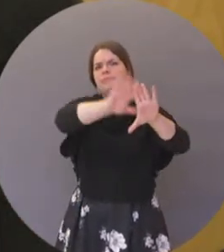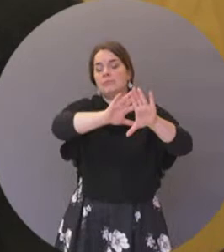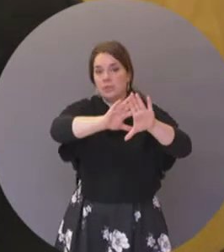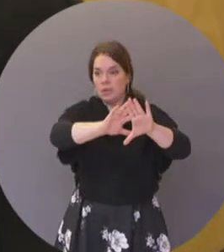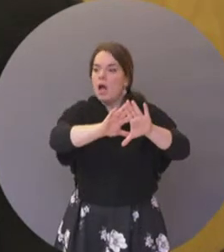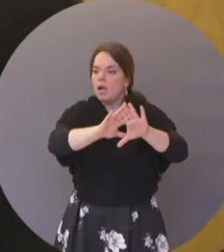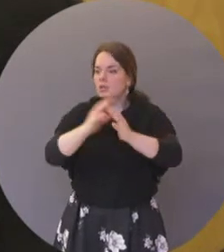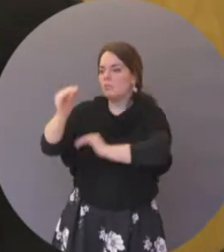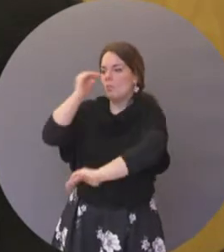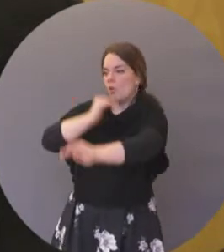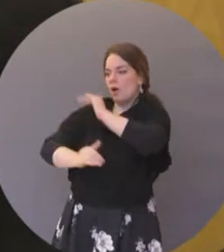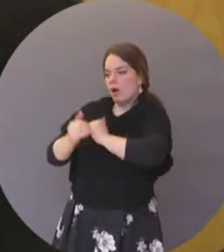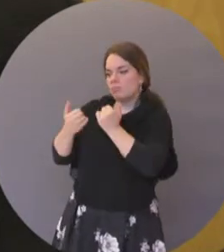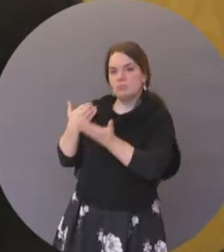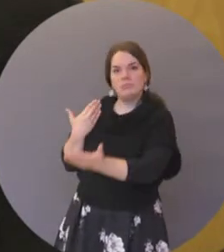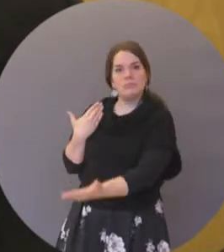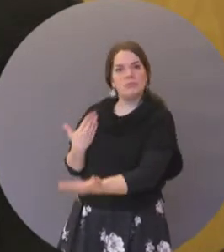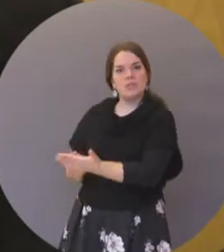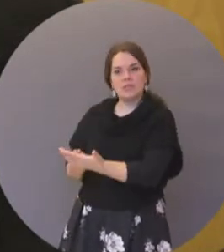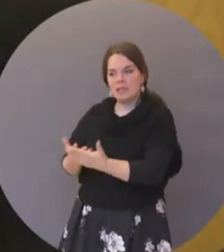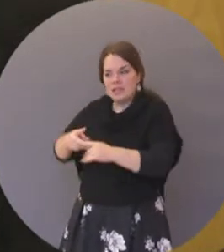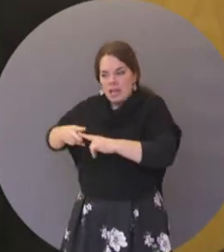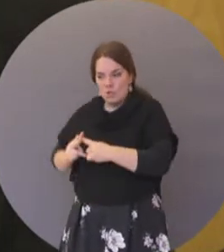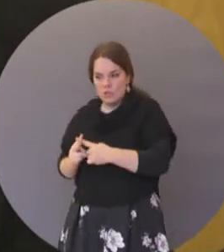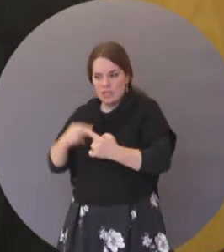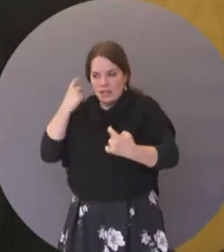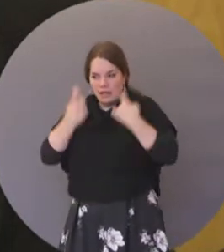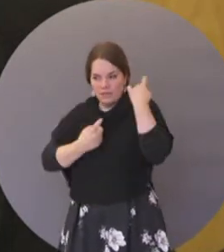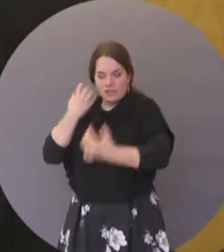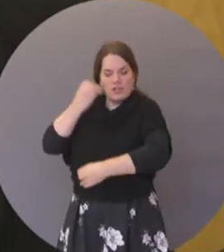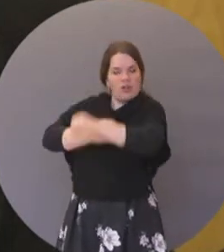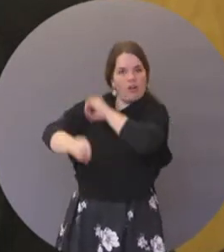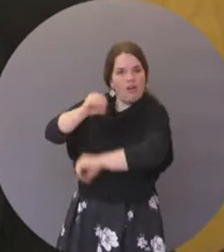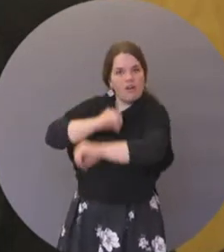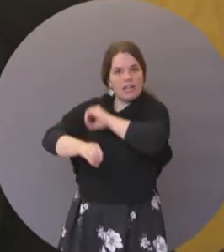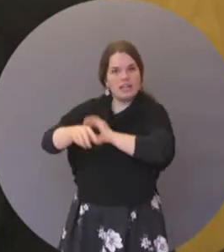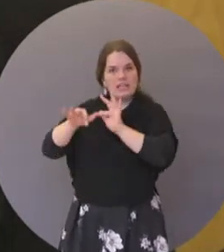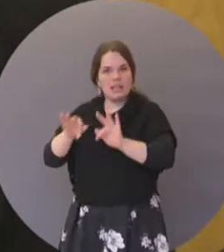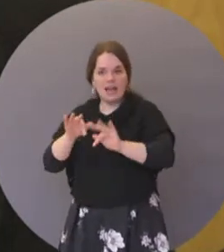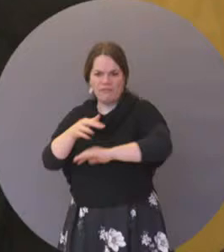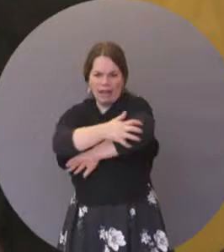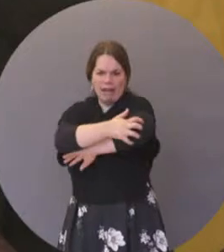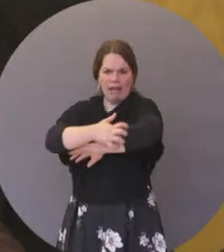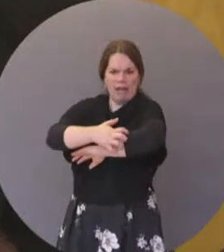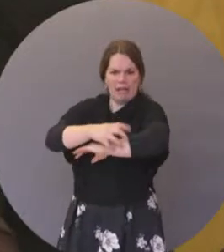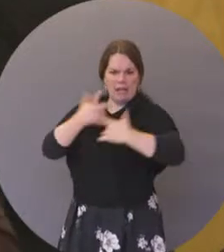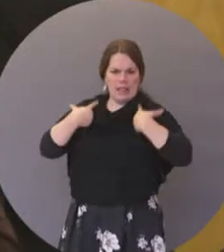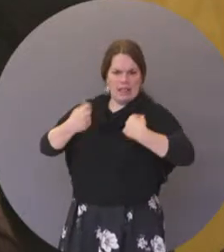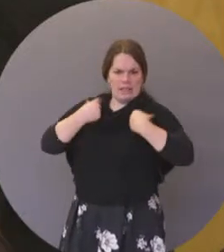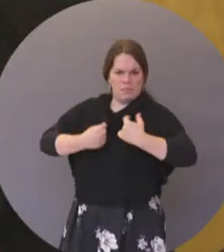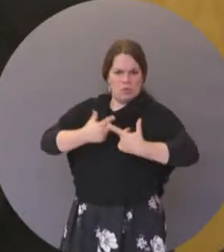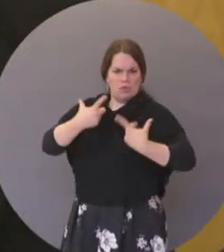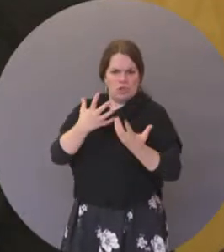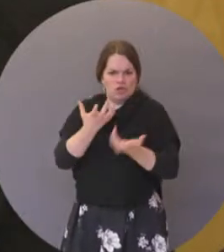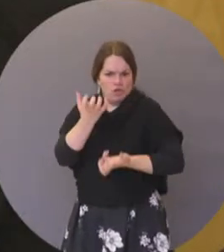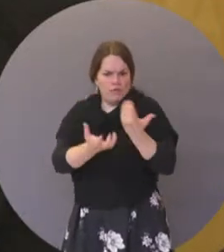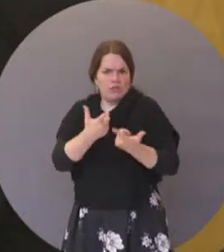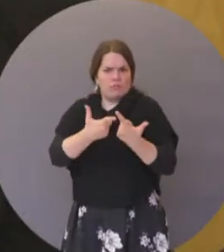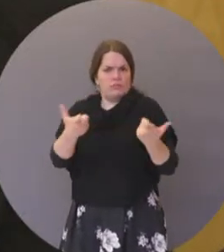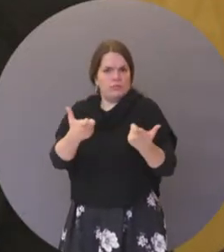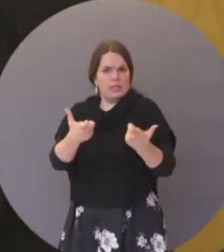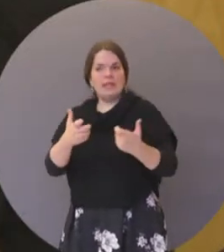programme vise à organiser outiller et co-financer les actions de lutte contre la précarité énergétique dans les territoires